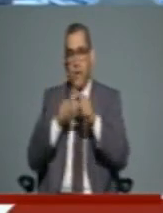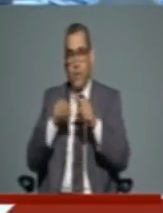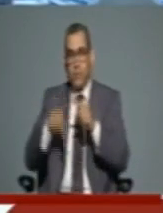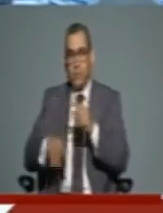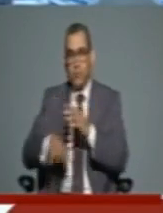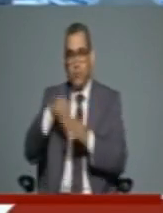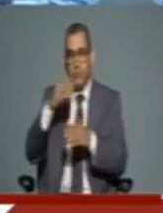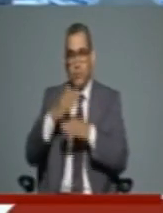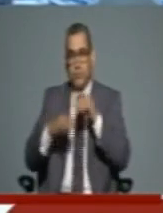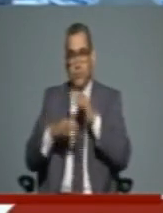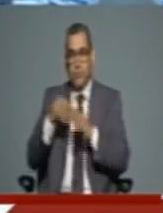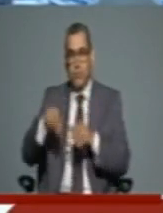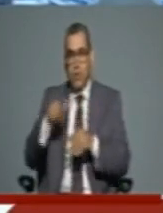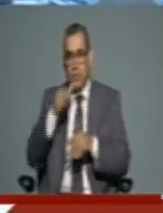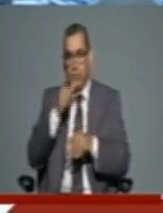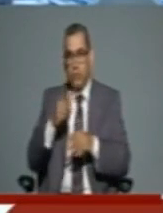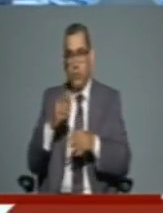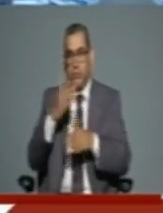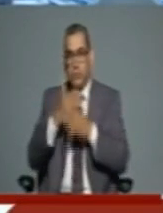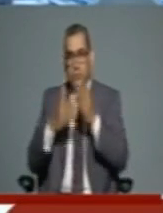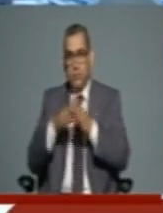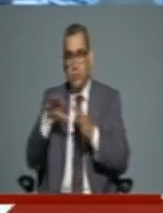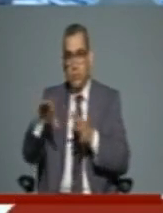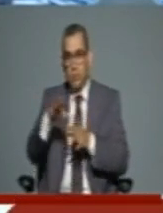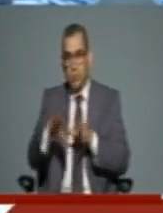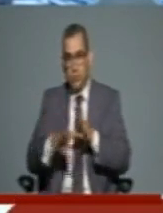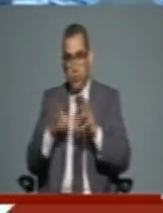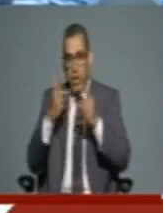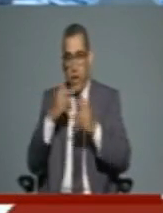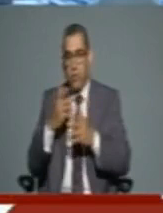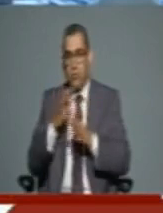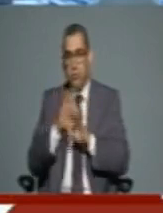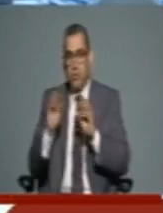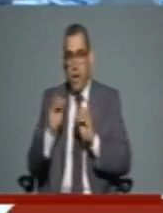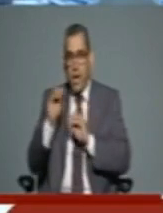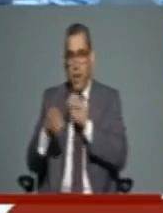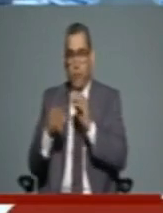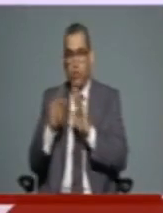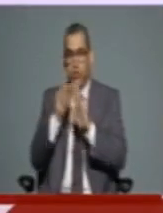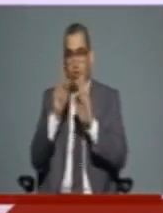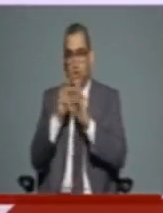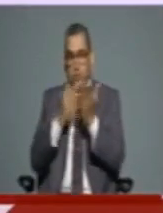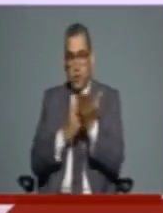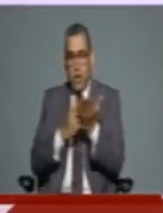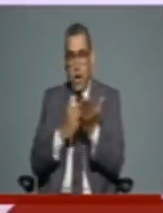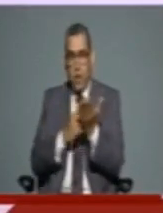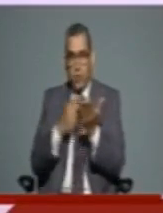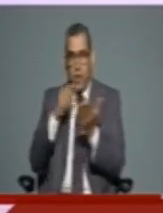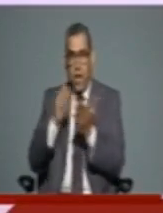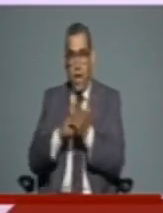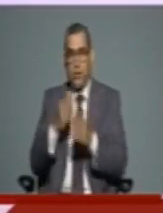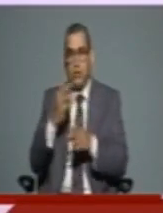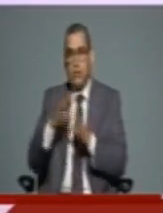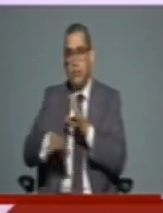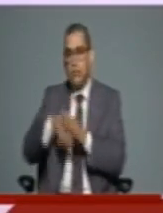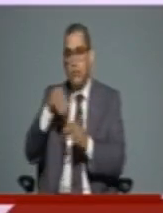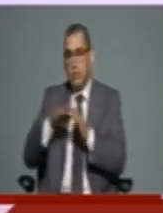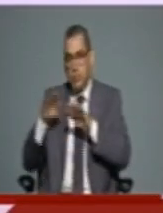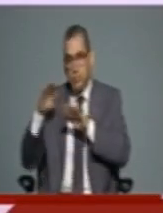الاعمال الانشائيه، وتم وضع كراسه شروط ومواصفات لخطوط الانتاج، وان شاء